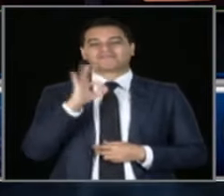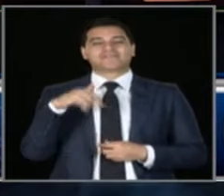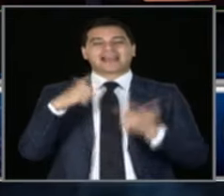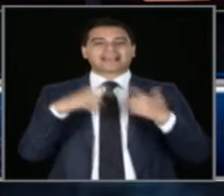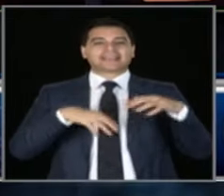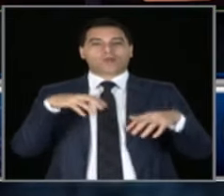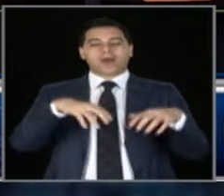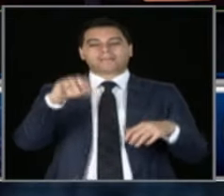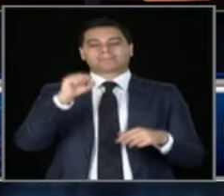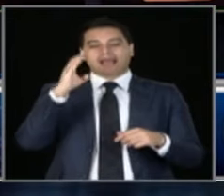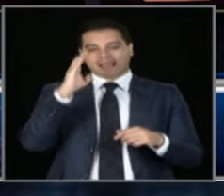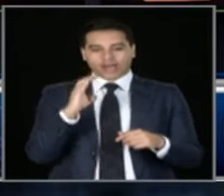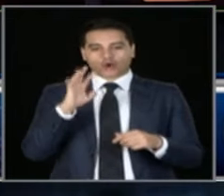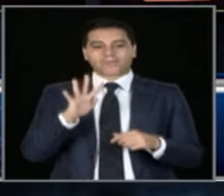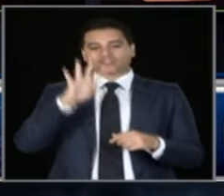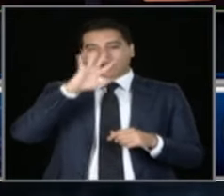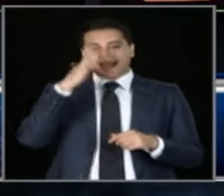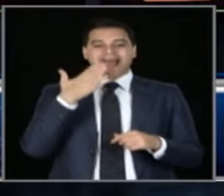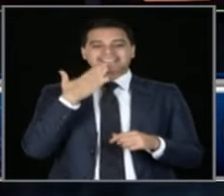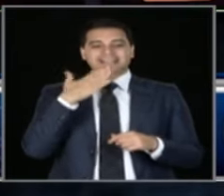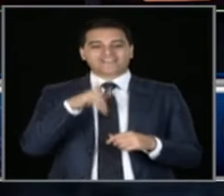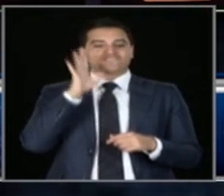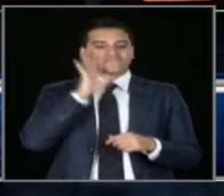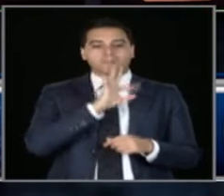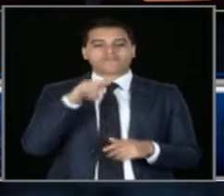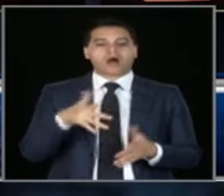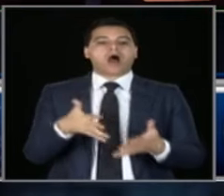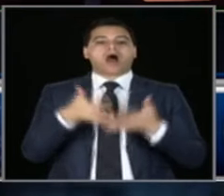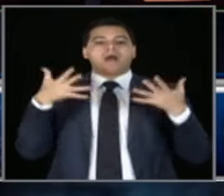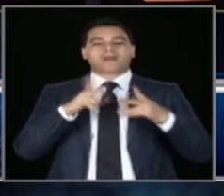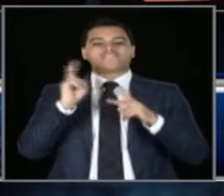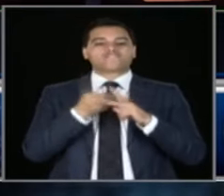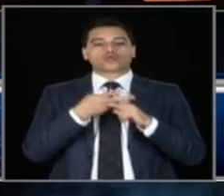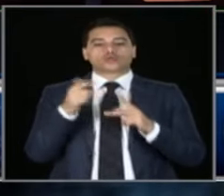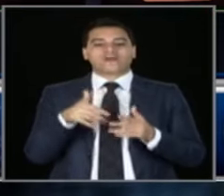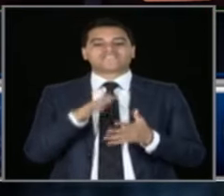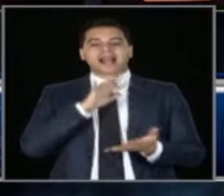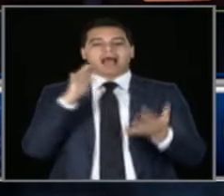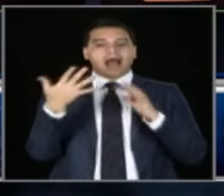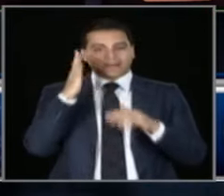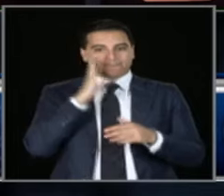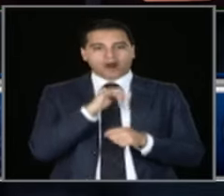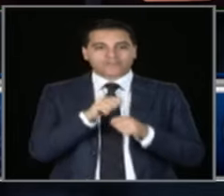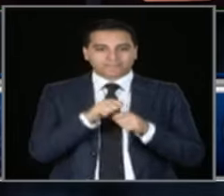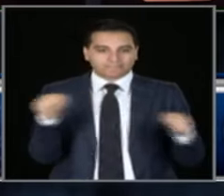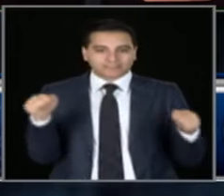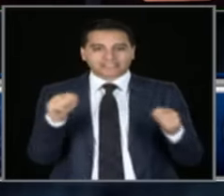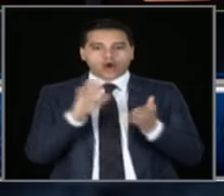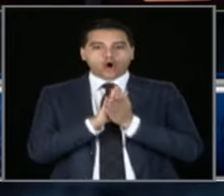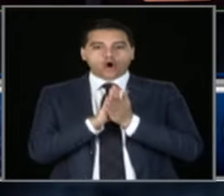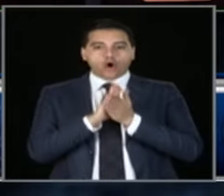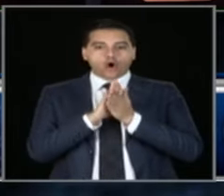في أي دول جنوب شرق آسيا يقع أكبر فندق في العالم من حيث عدد